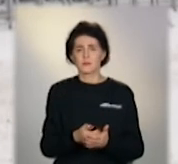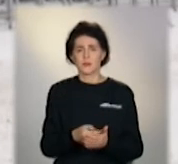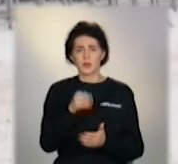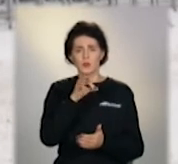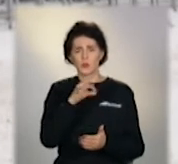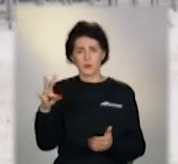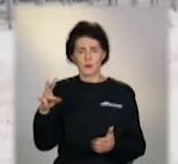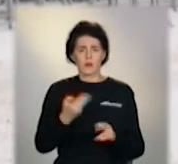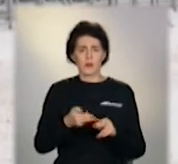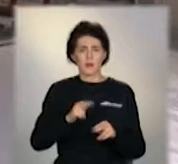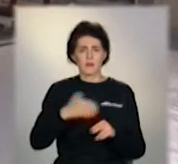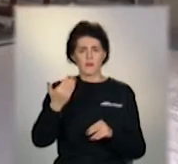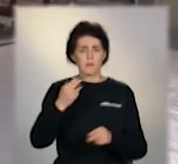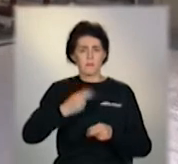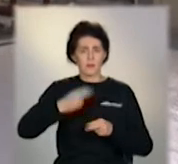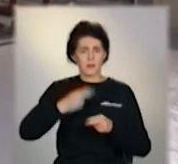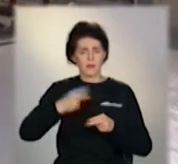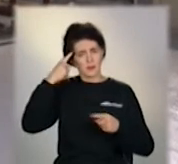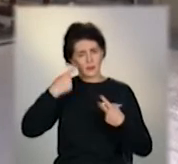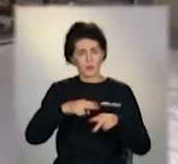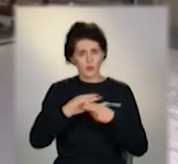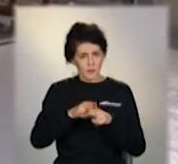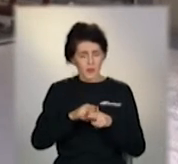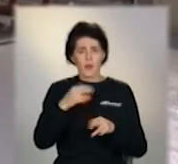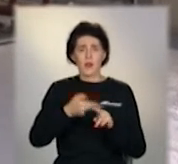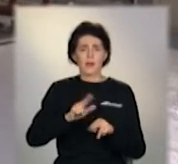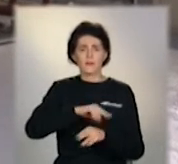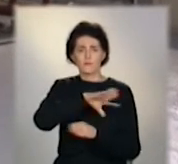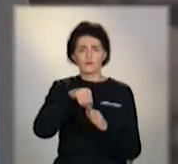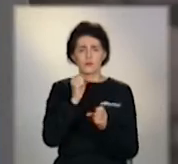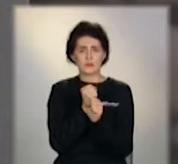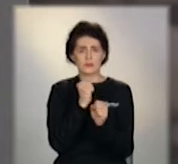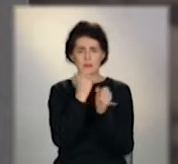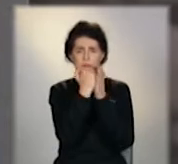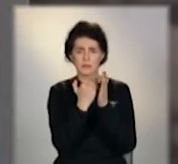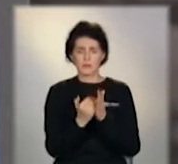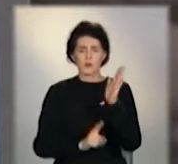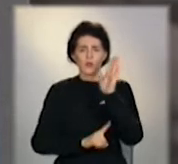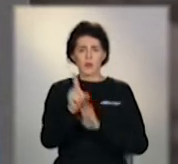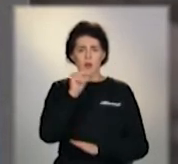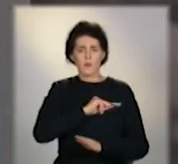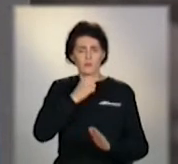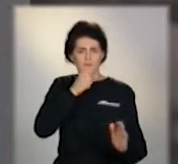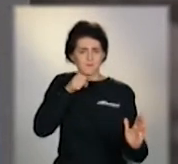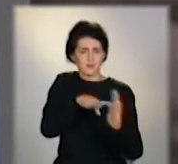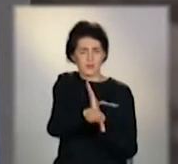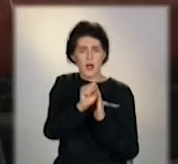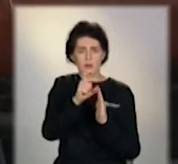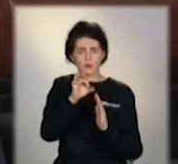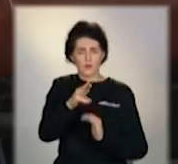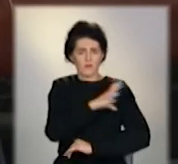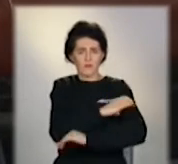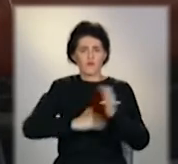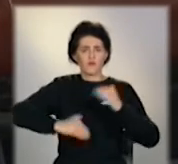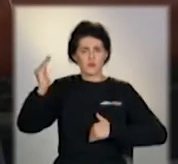тонн металлоконструкции. Агрегат працює за такою схемою. Спочатку передбачено вдування азоту під високим тиском